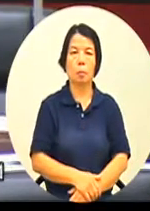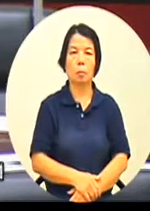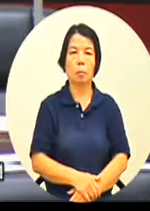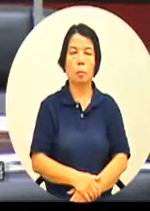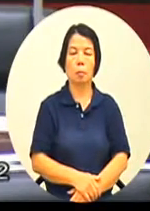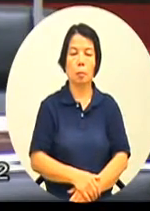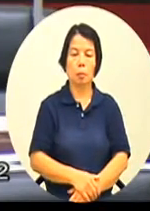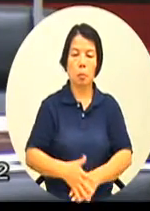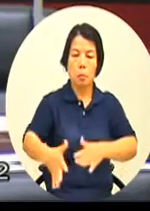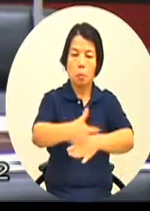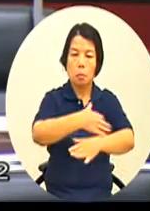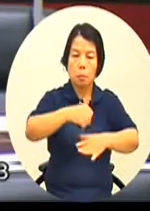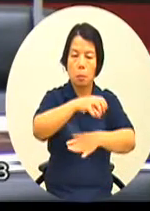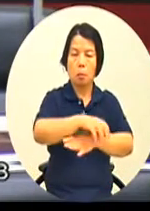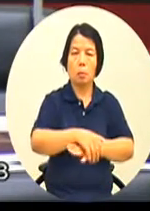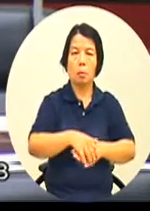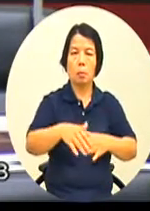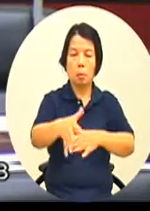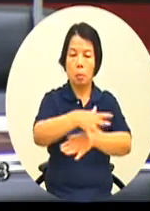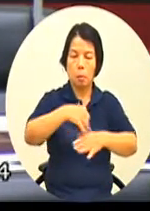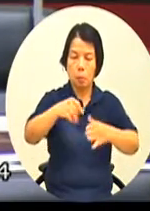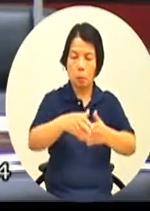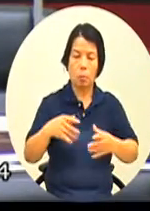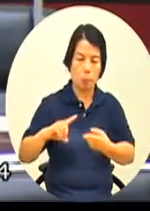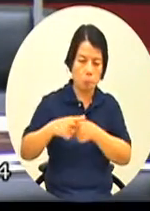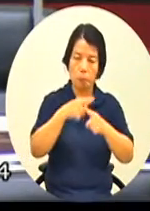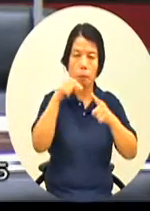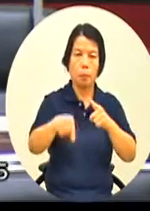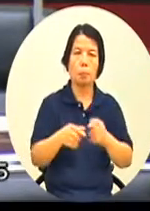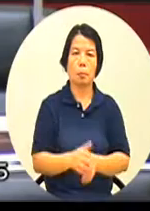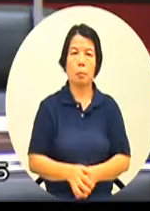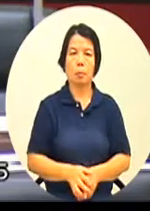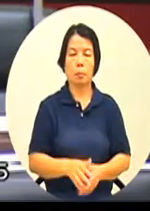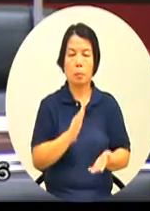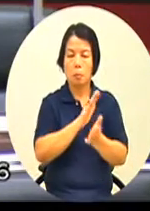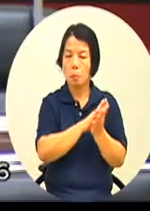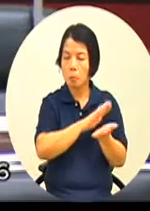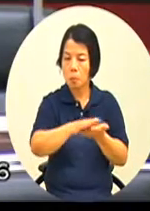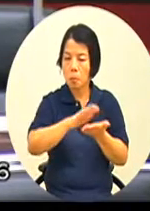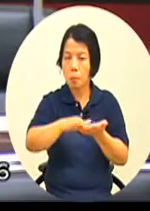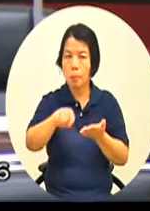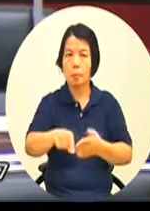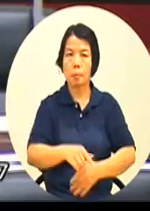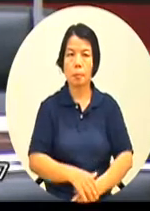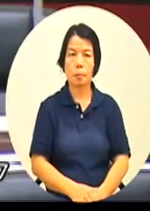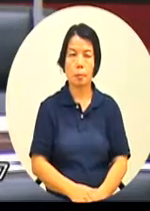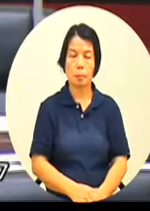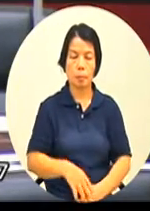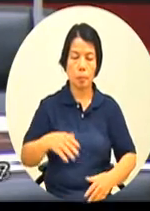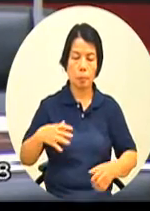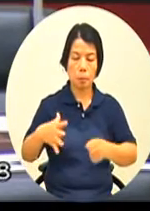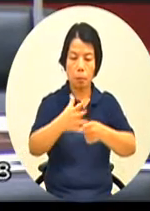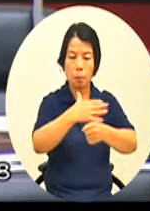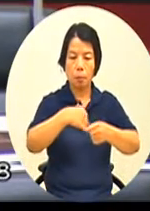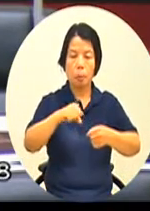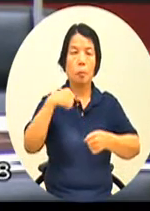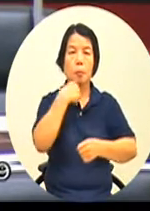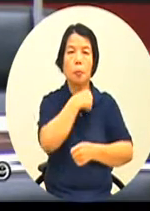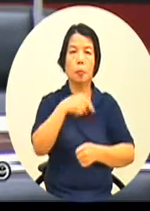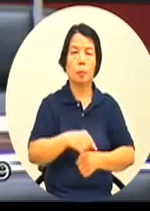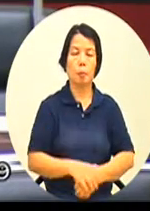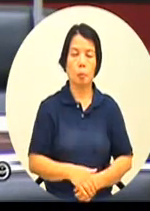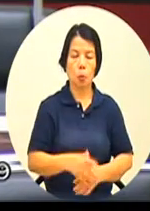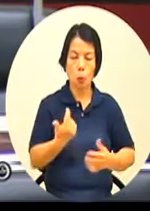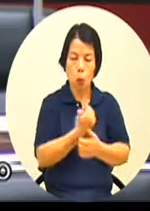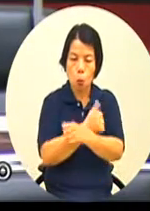界各国在处理这争议，有可能处理的，而且在台湾也有做过实